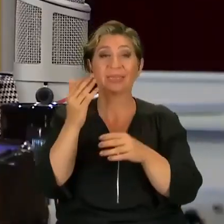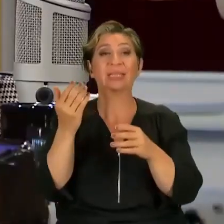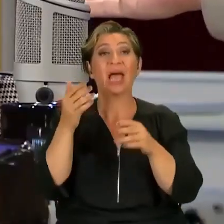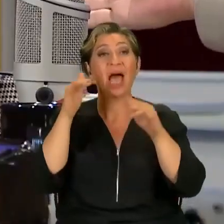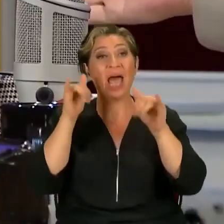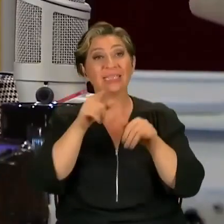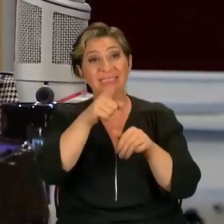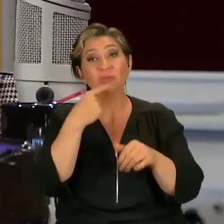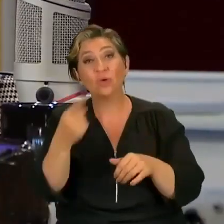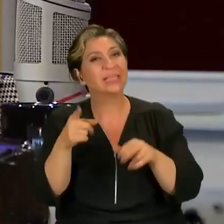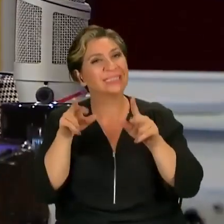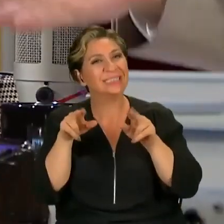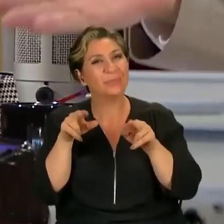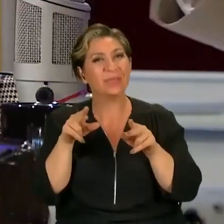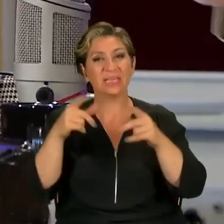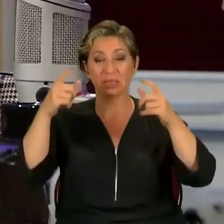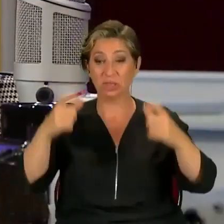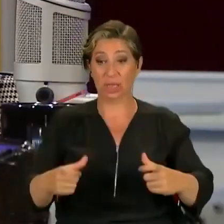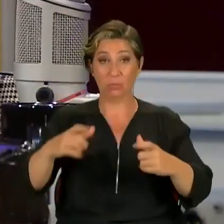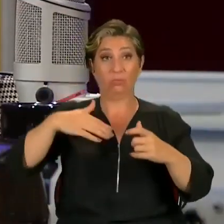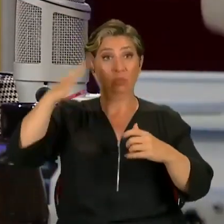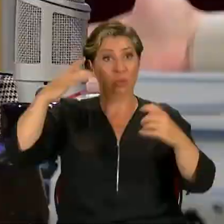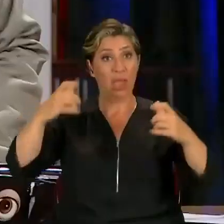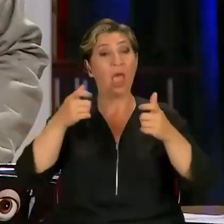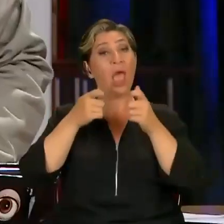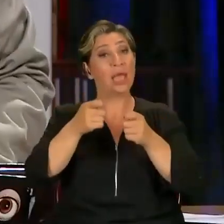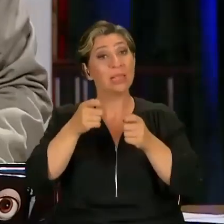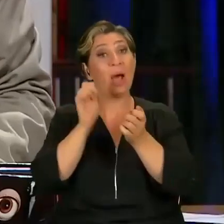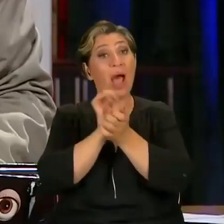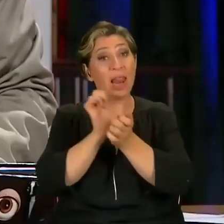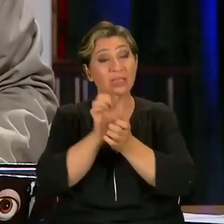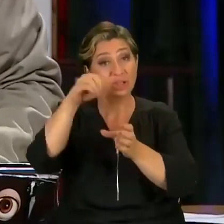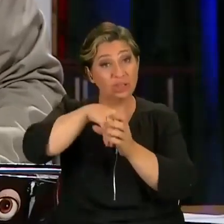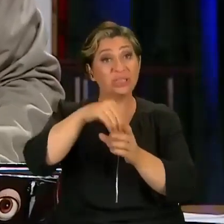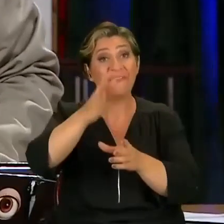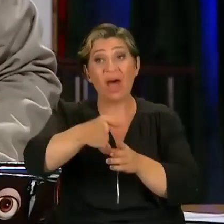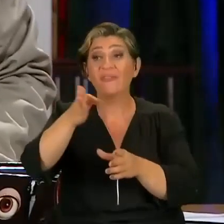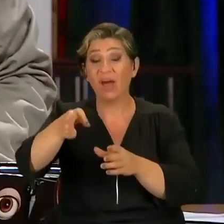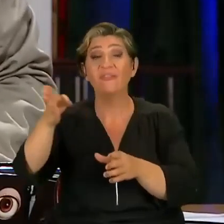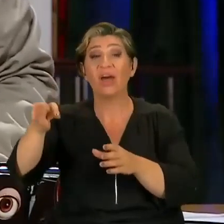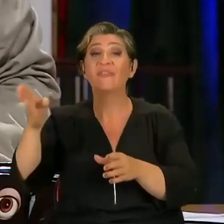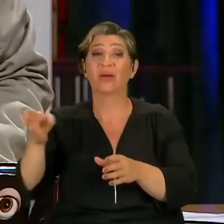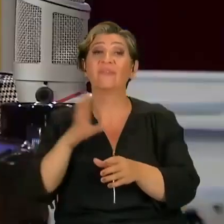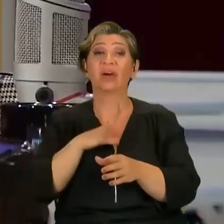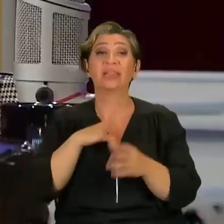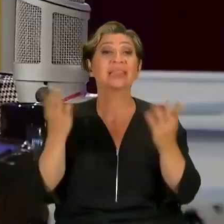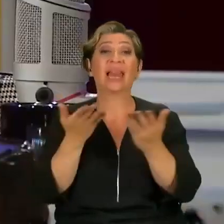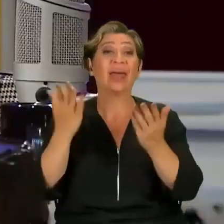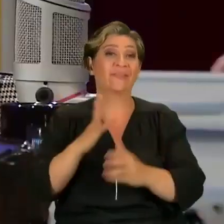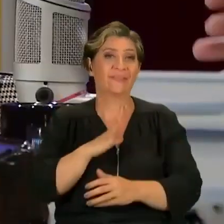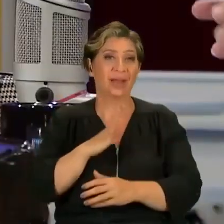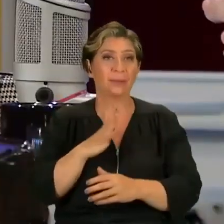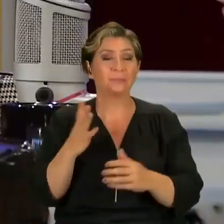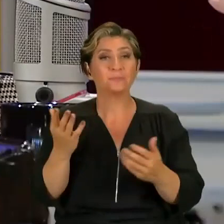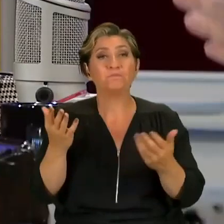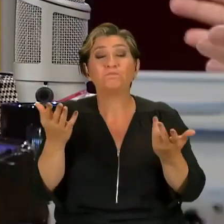üstelik aynen sizin söylediğiniz gibi şehrin göbeğinde eğitimli aileler içerisinde şiddet var.